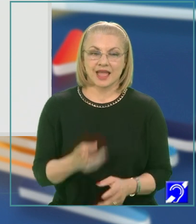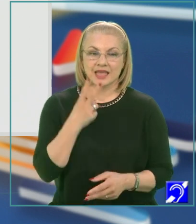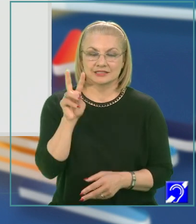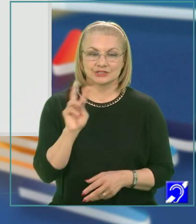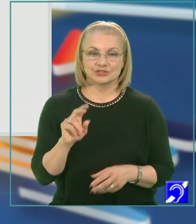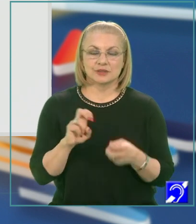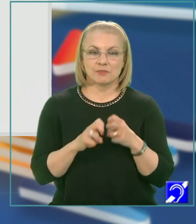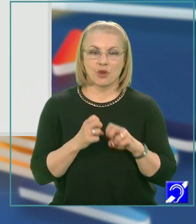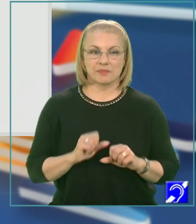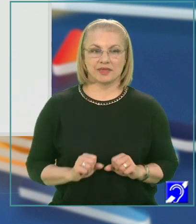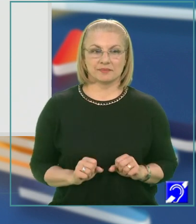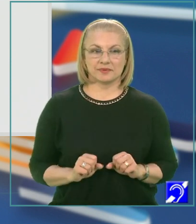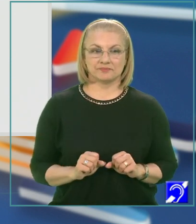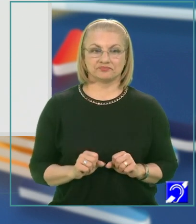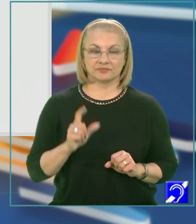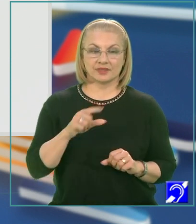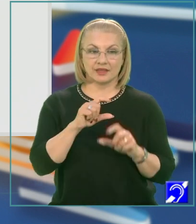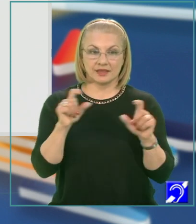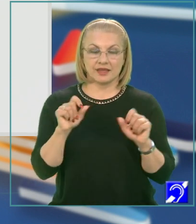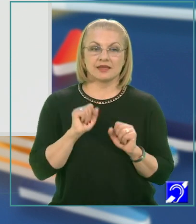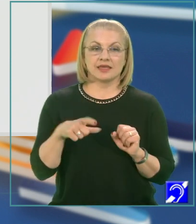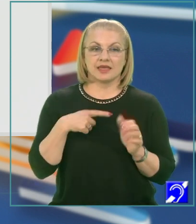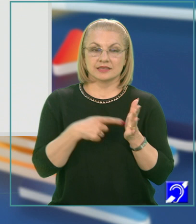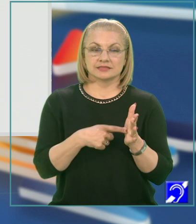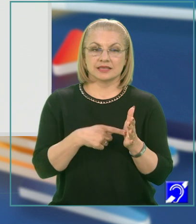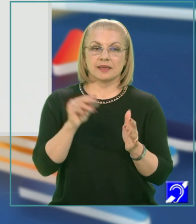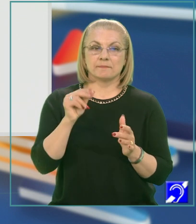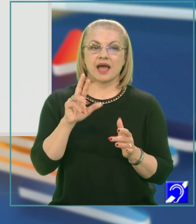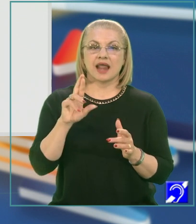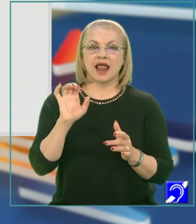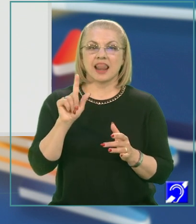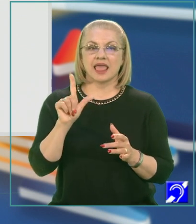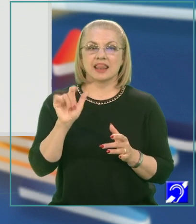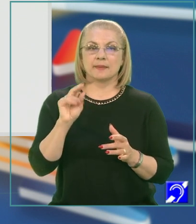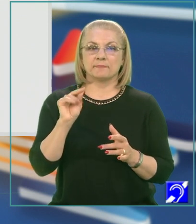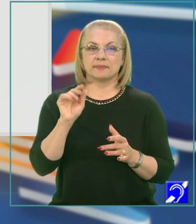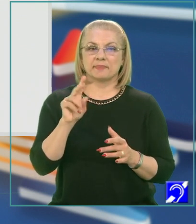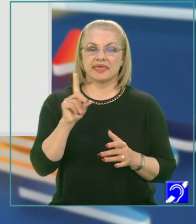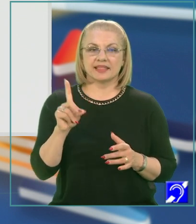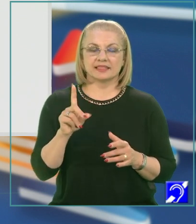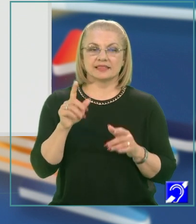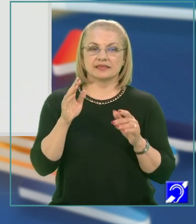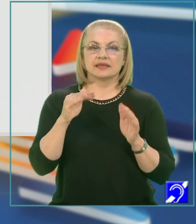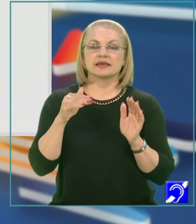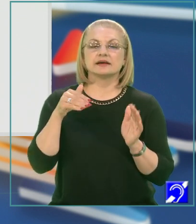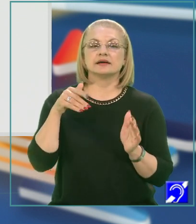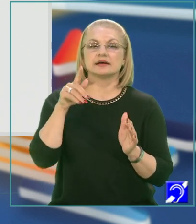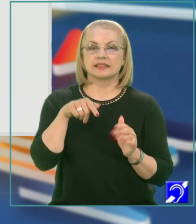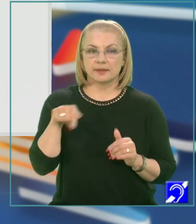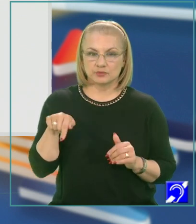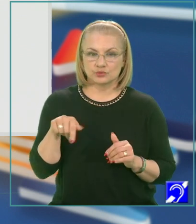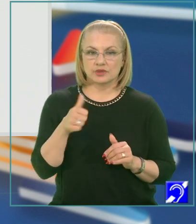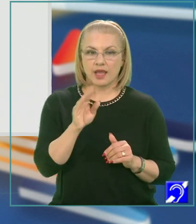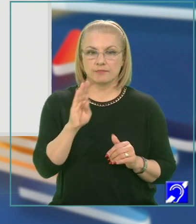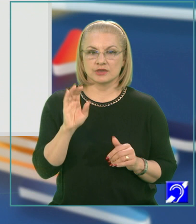problema. În figura 3 este reprezentat un paralelipiped dreptunghic ABCD, A'B'C'D',